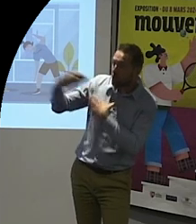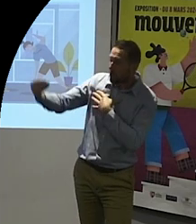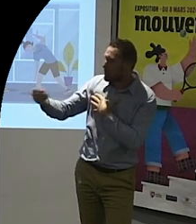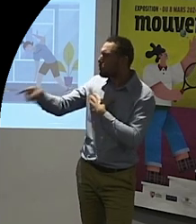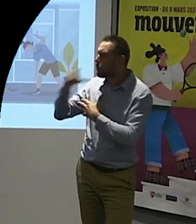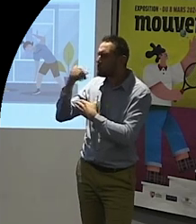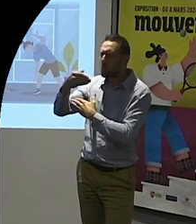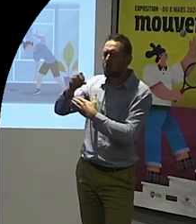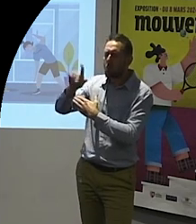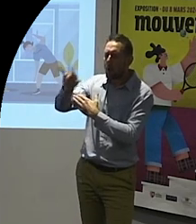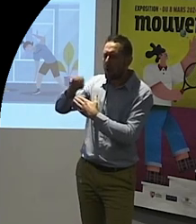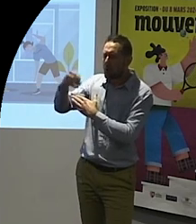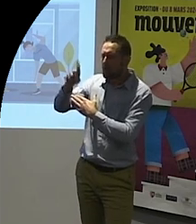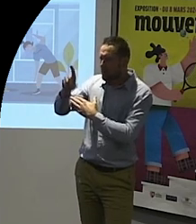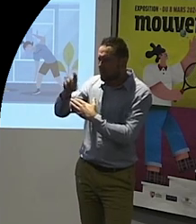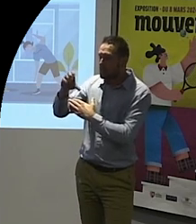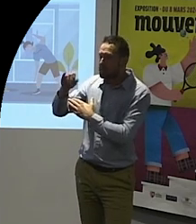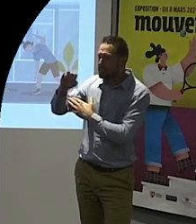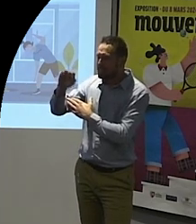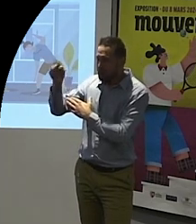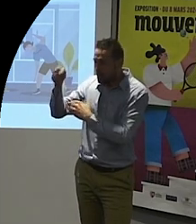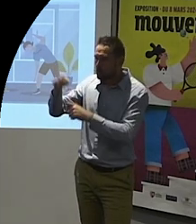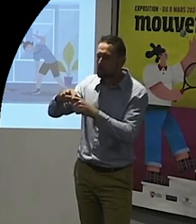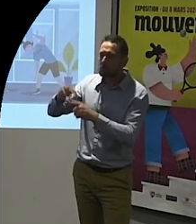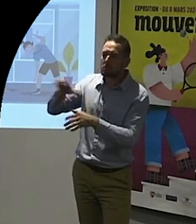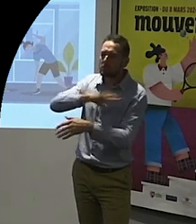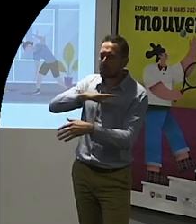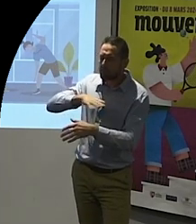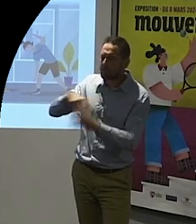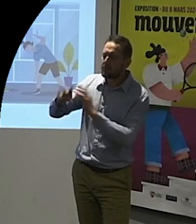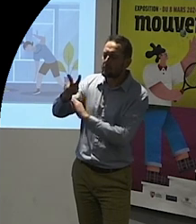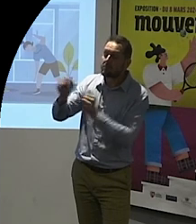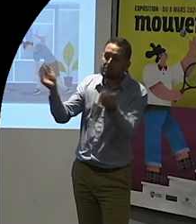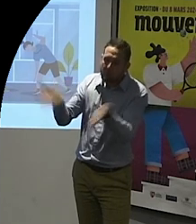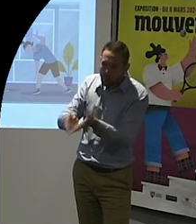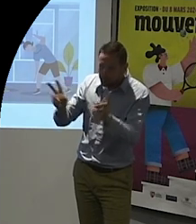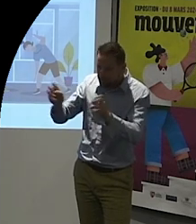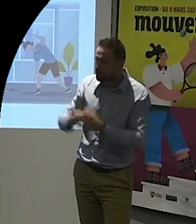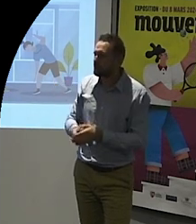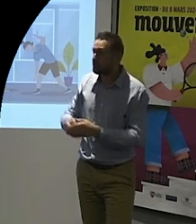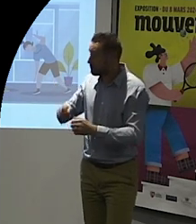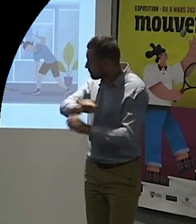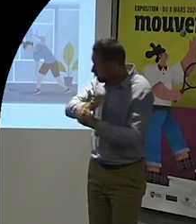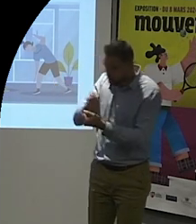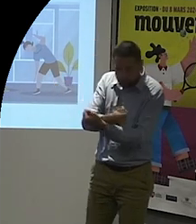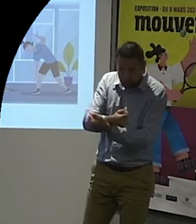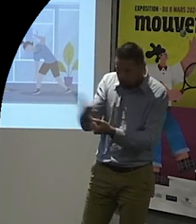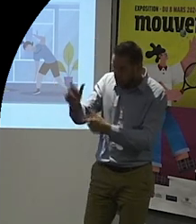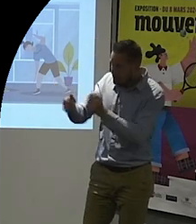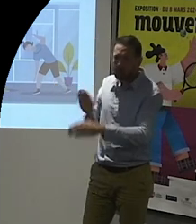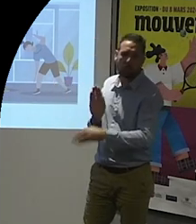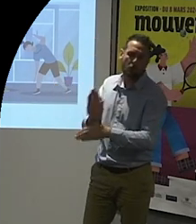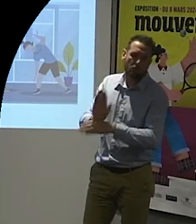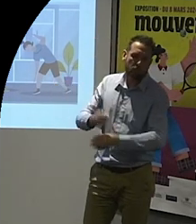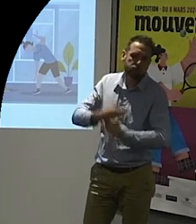Mohamed Cissé, et accompagné de Sandrine Vallée. Voilà, donc toutes ces personnes vont vous apporter leur